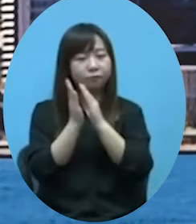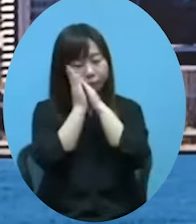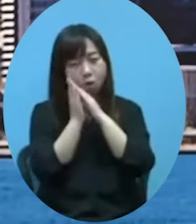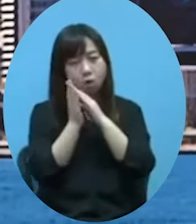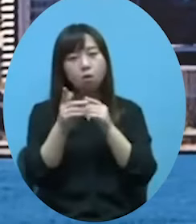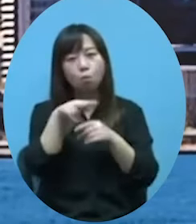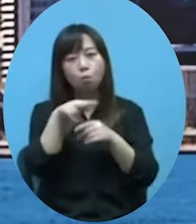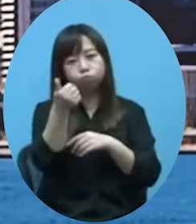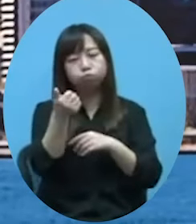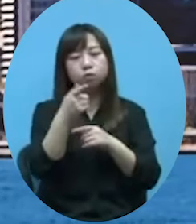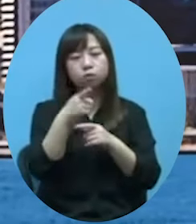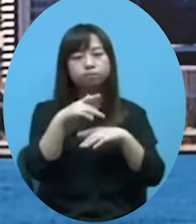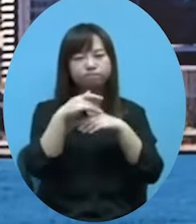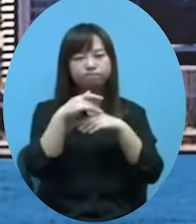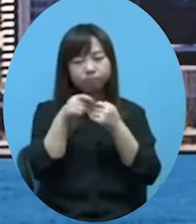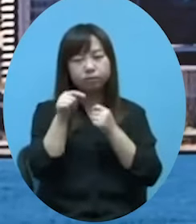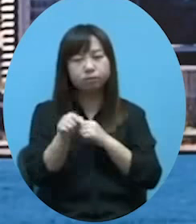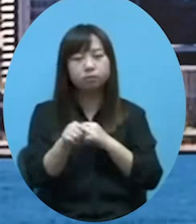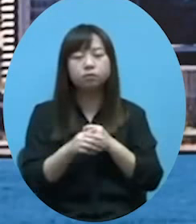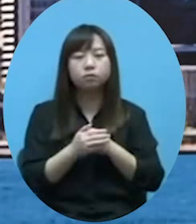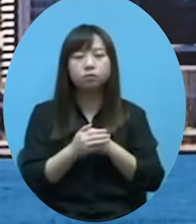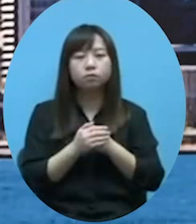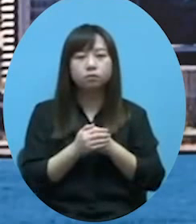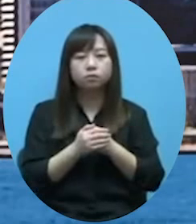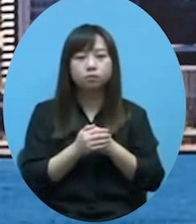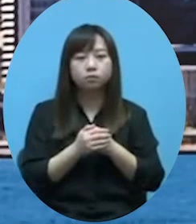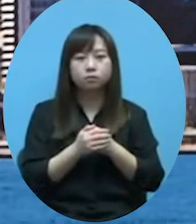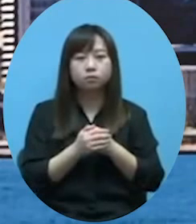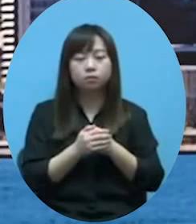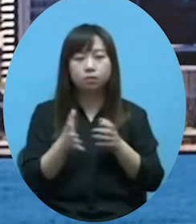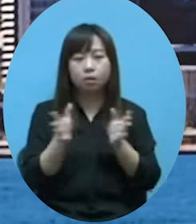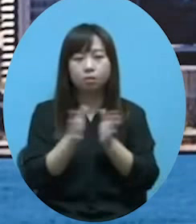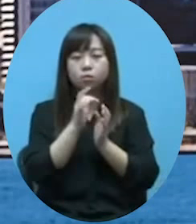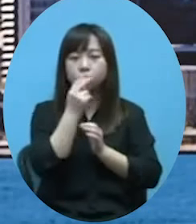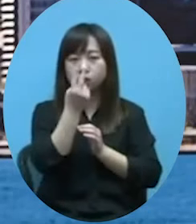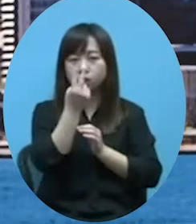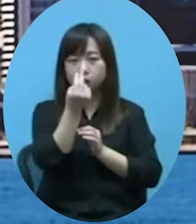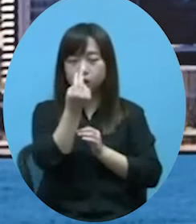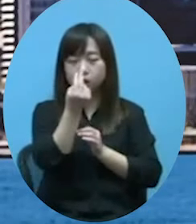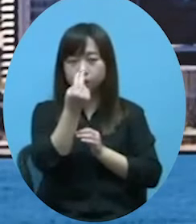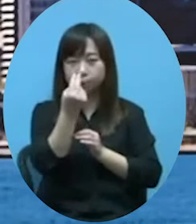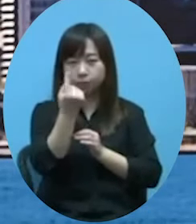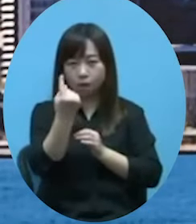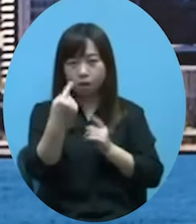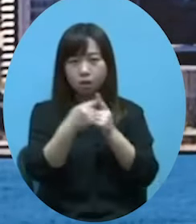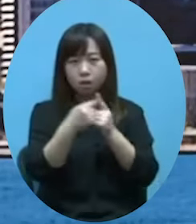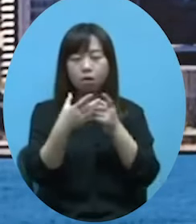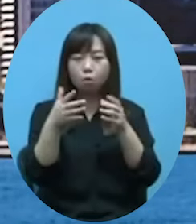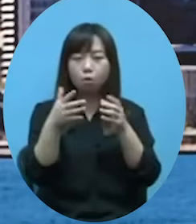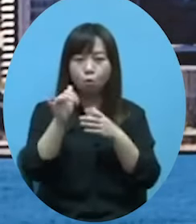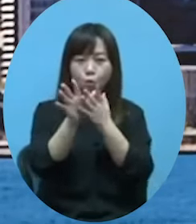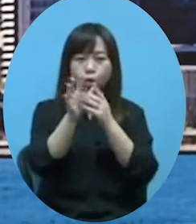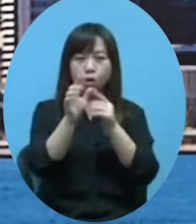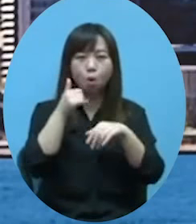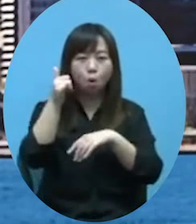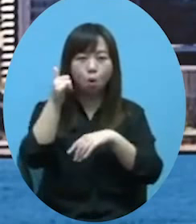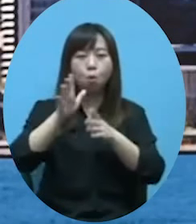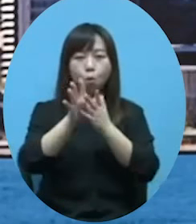找到那他都是密切接觸者那因為他都有20個人一起去都去的時間比較長